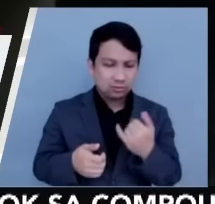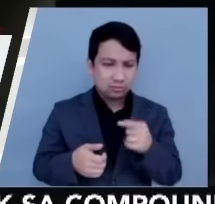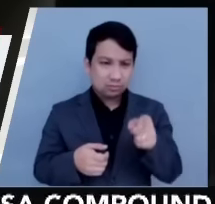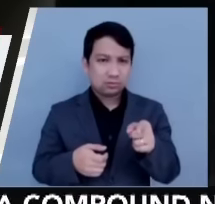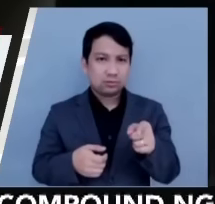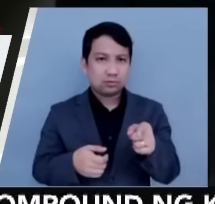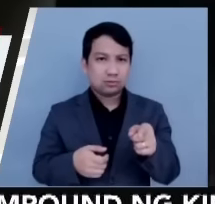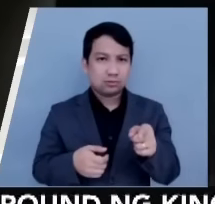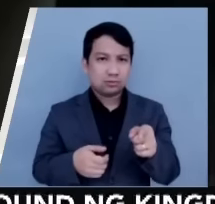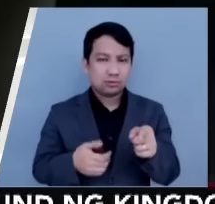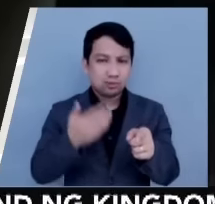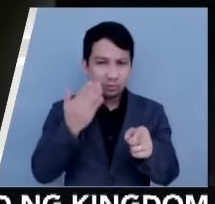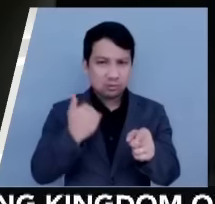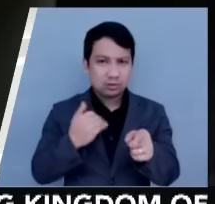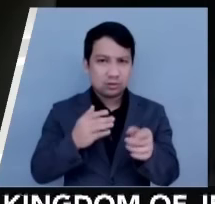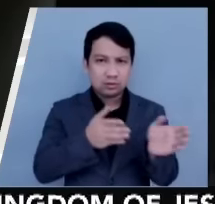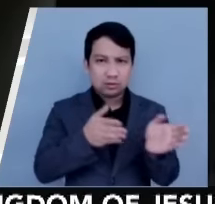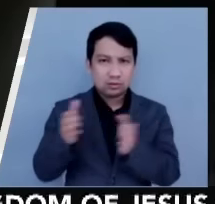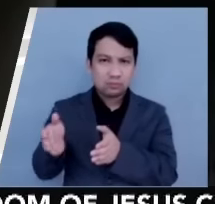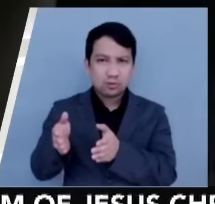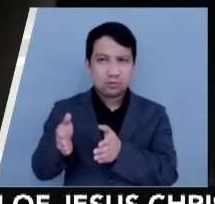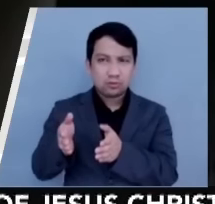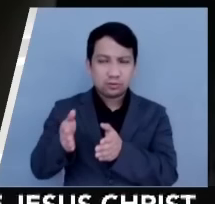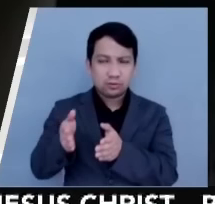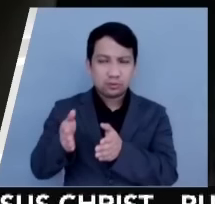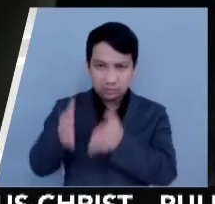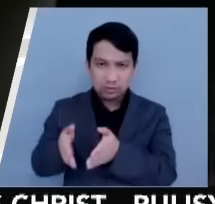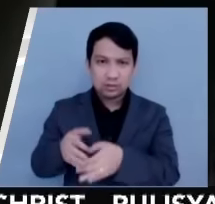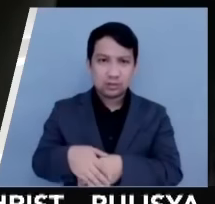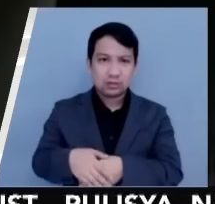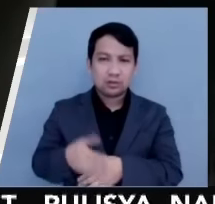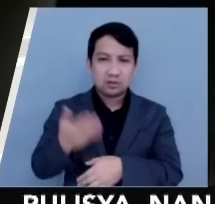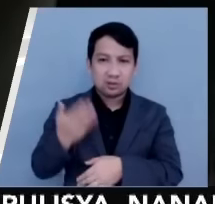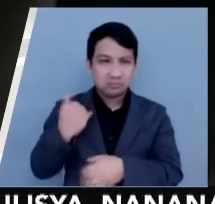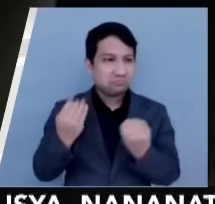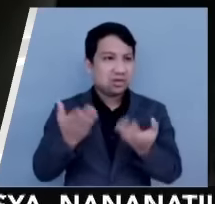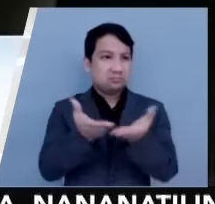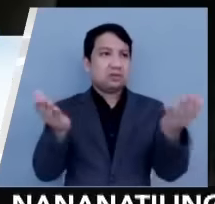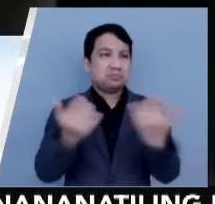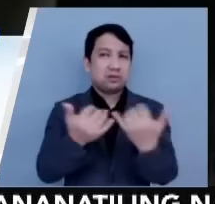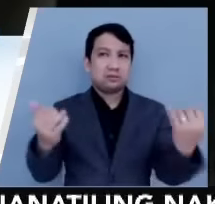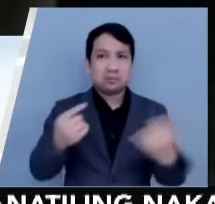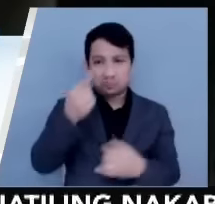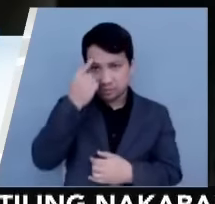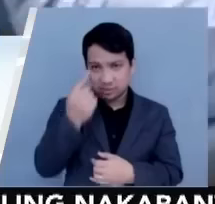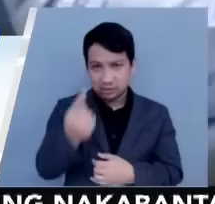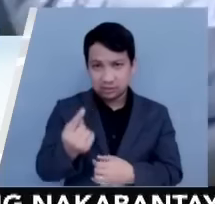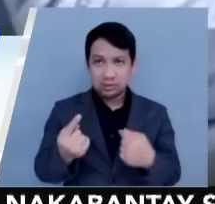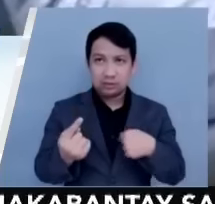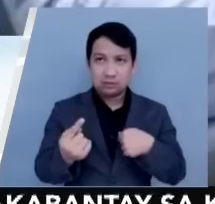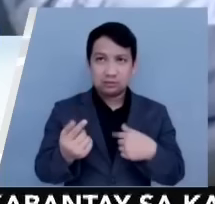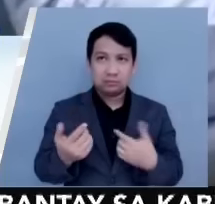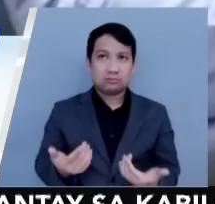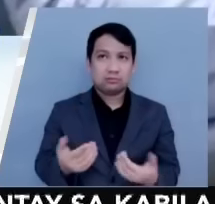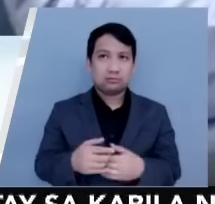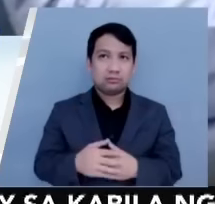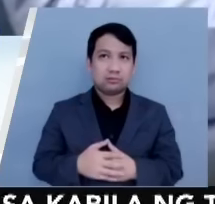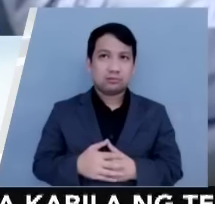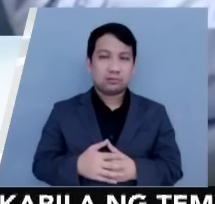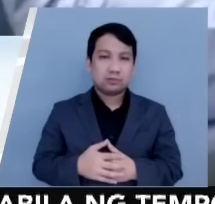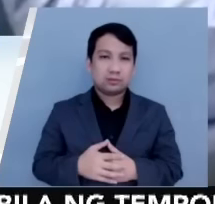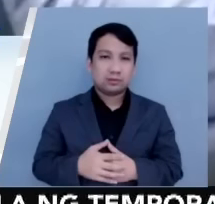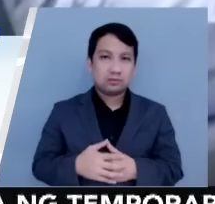Bakit napaka one-sided nito, no, ma'am? Po. Dahil ba madami kayo dyan sa kabila at nag-iisa ako dito? We know. Matapos ang mainit na sagutan sa